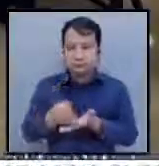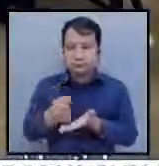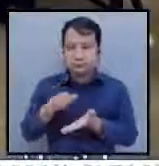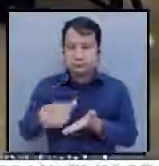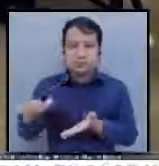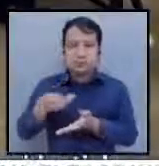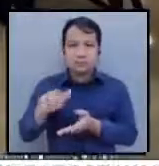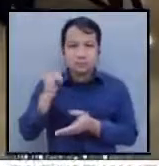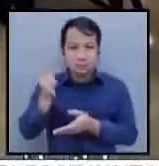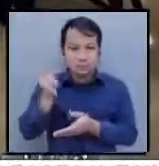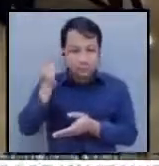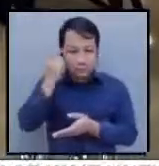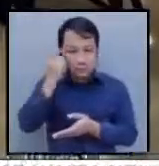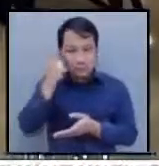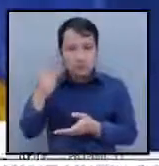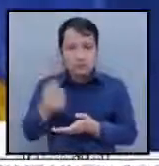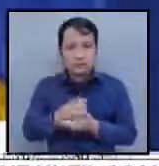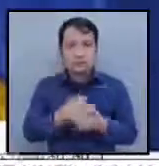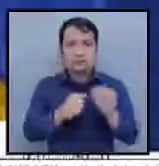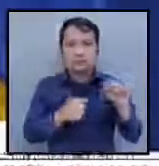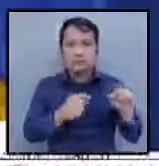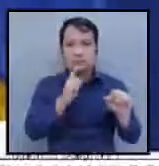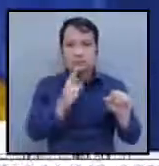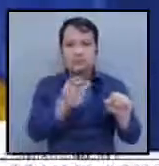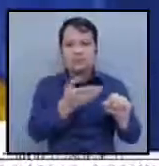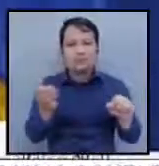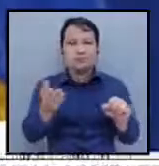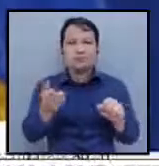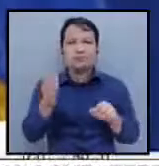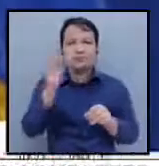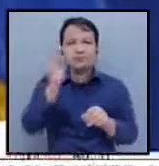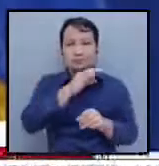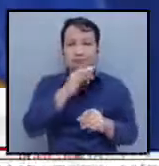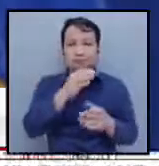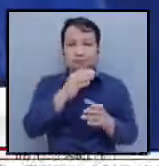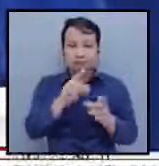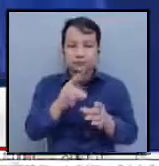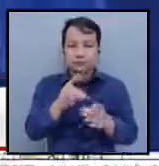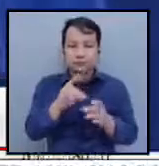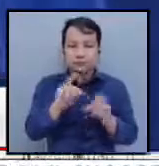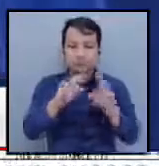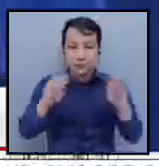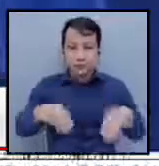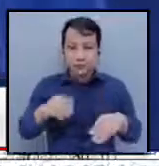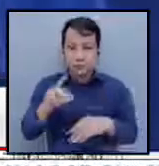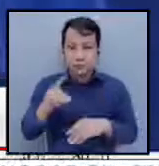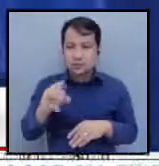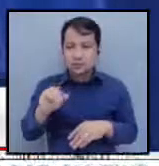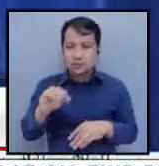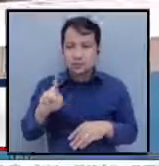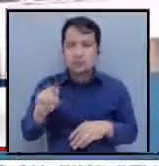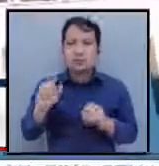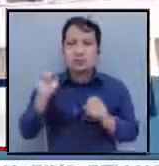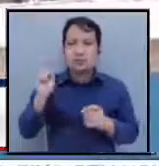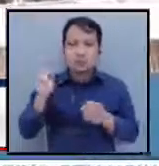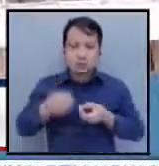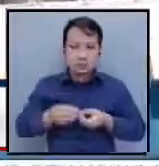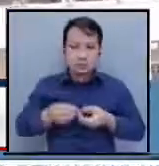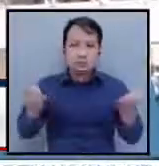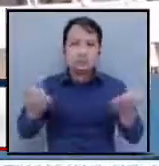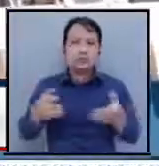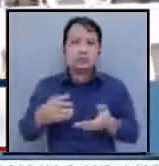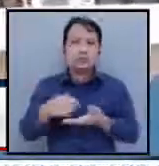para rito. Kapwa naman tiniyak ng Palasyo at Department of Social Welfare and Development na agad ipamamahagi ang nasabing